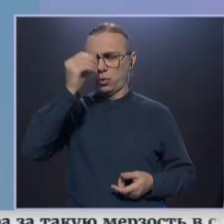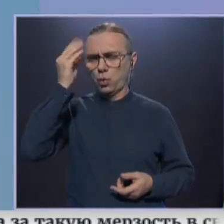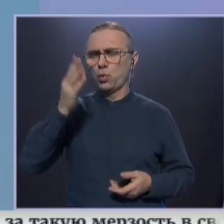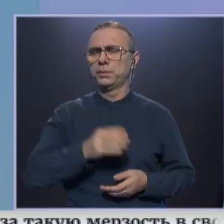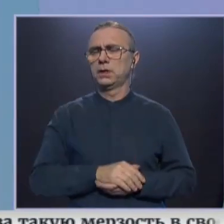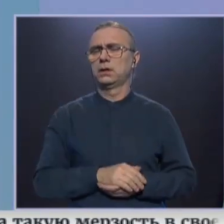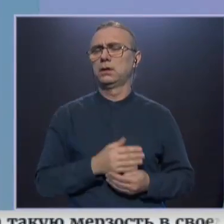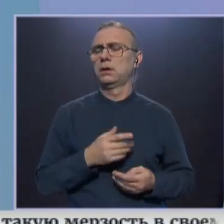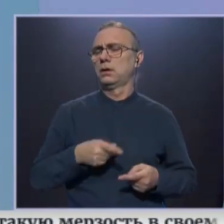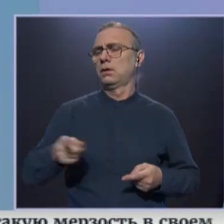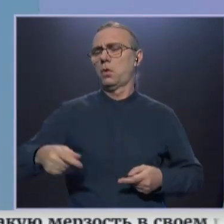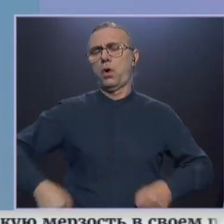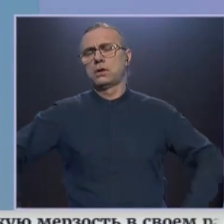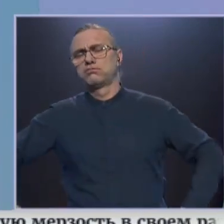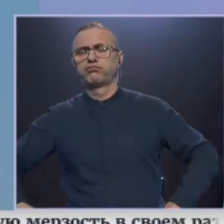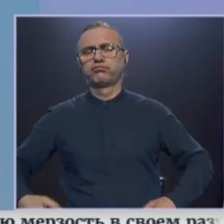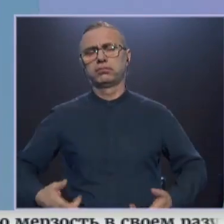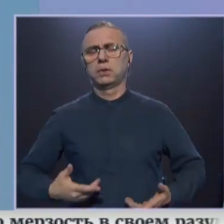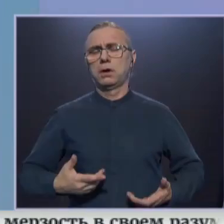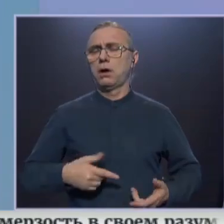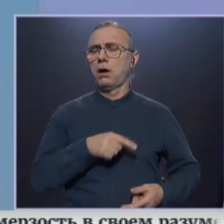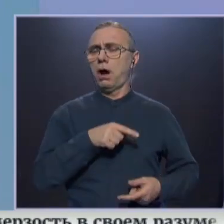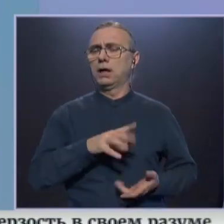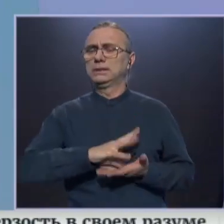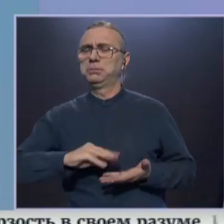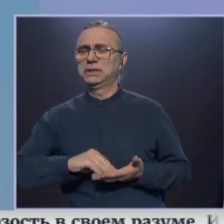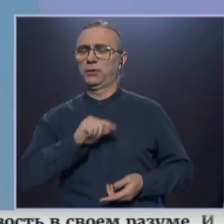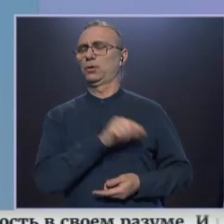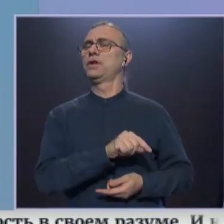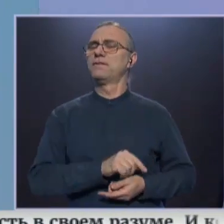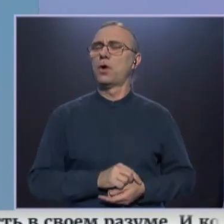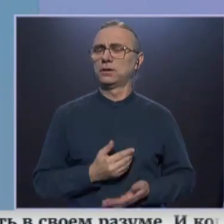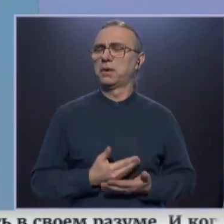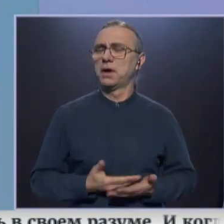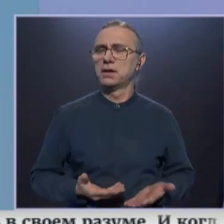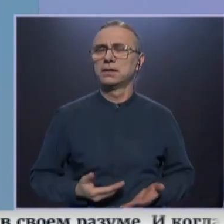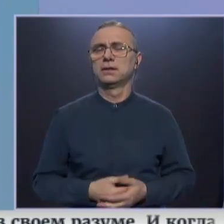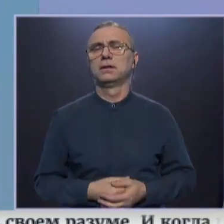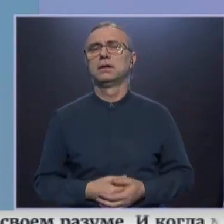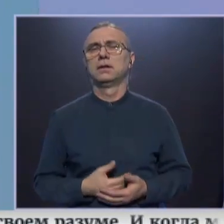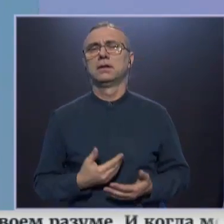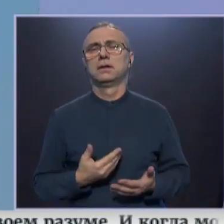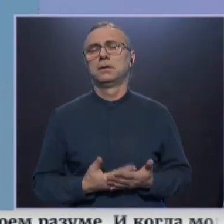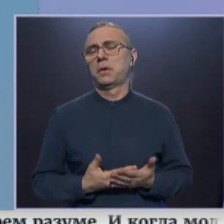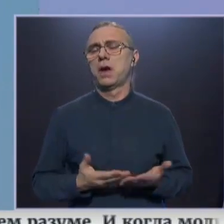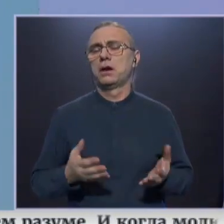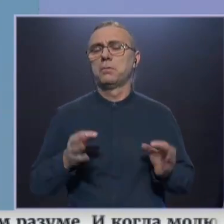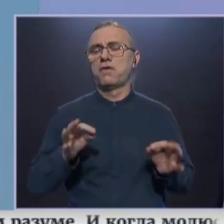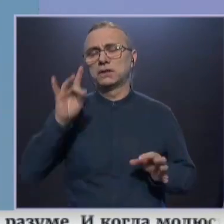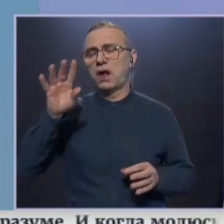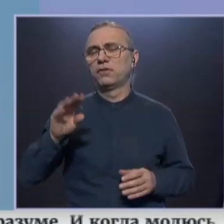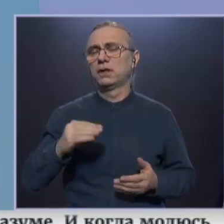списывать-то приходится у православного там мальчика. А если, ну, не даются какие-то предметы православные, а все равно отличники есть, ну, значит,